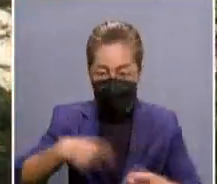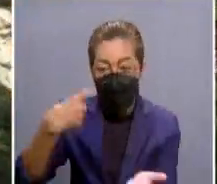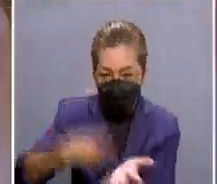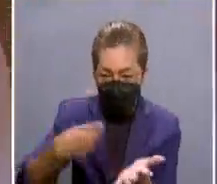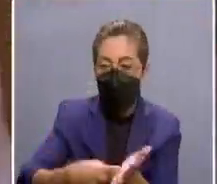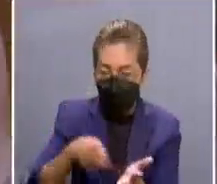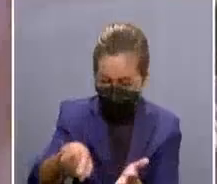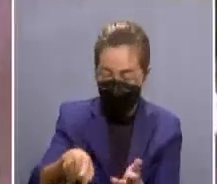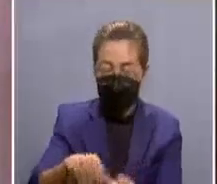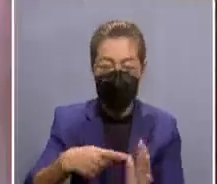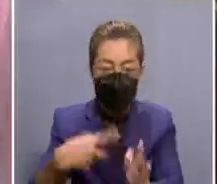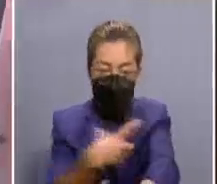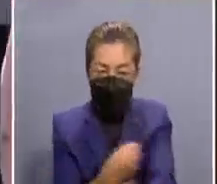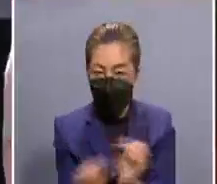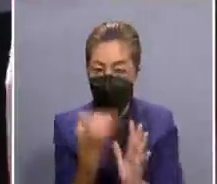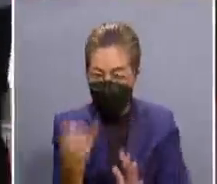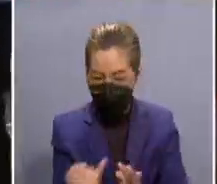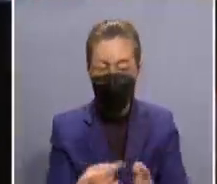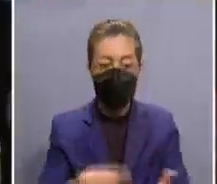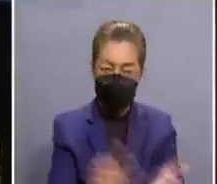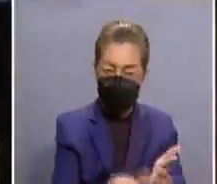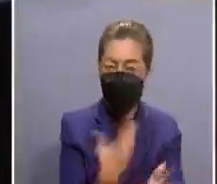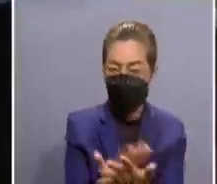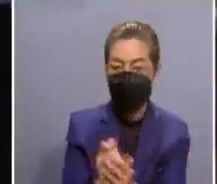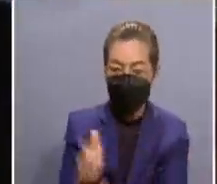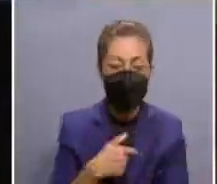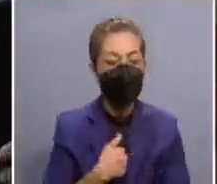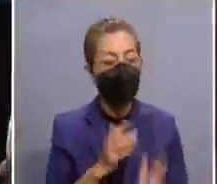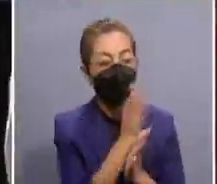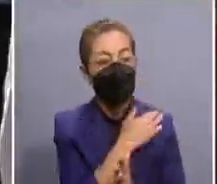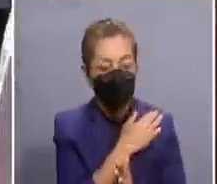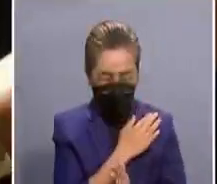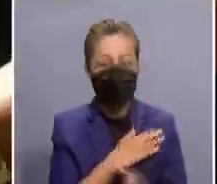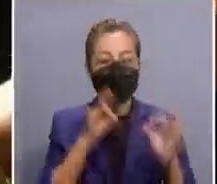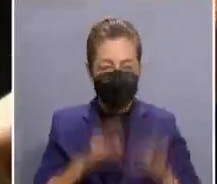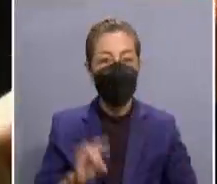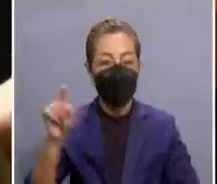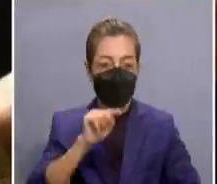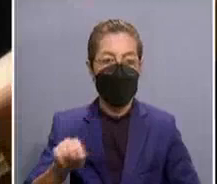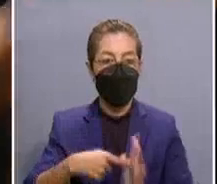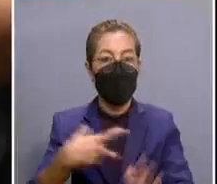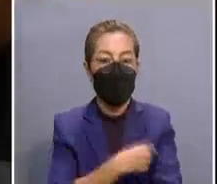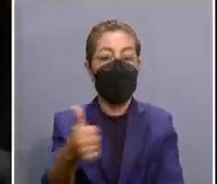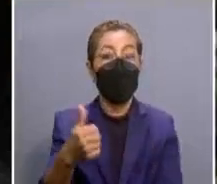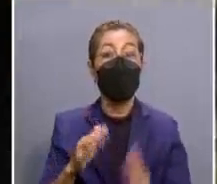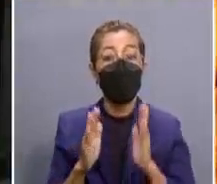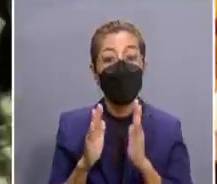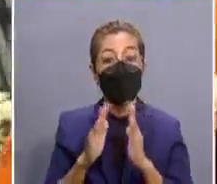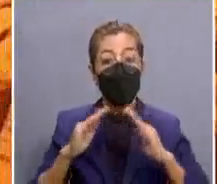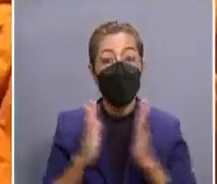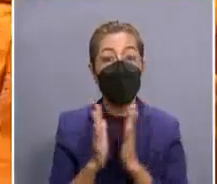อาการแพ้วัคซีนพระสงฆ์ทุกรูป 100%ก็ก็ยินดีฉีดวัคซีนแม้แต่ว่าตัวท่านเจ้าอาวาส